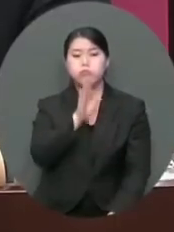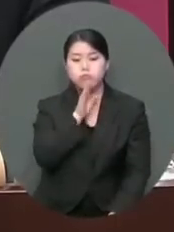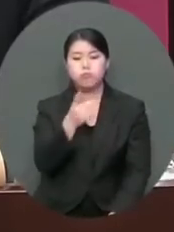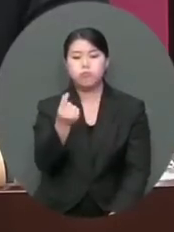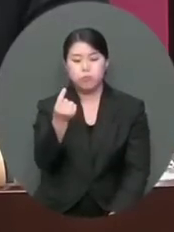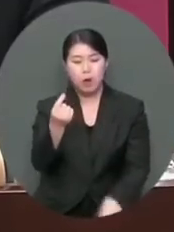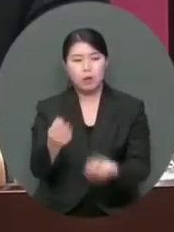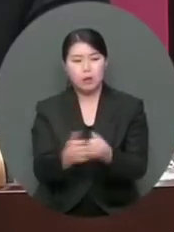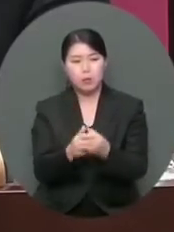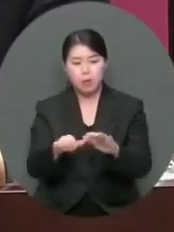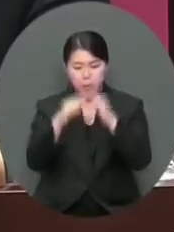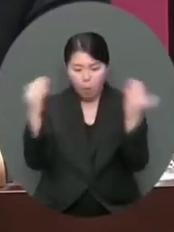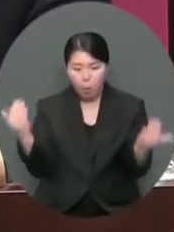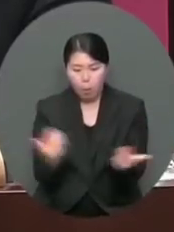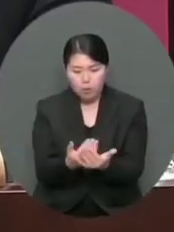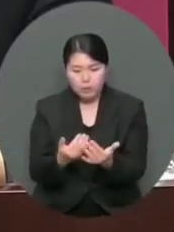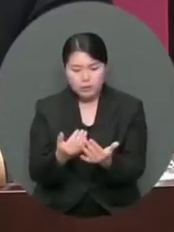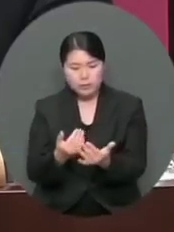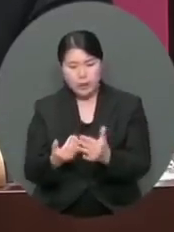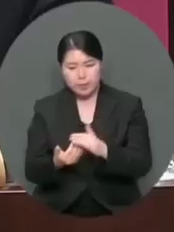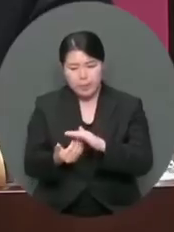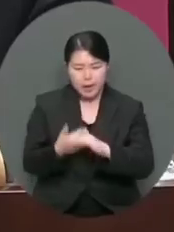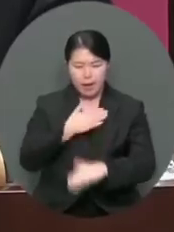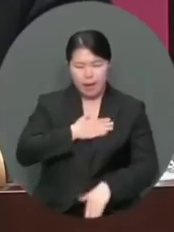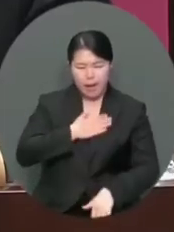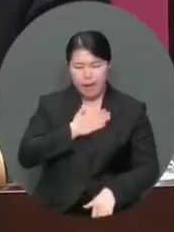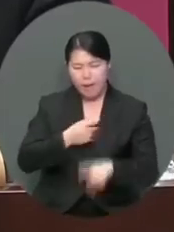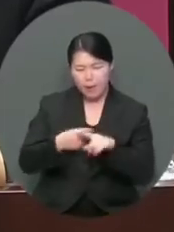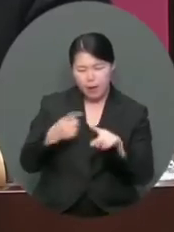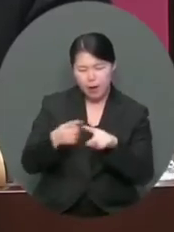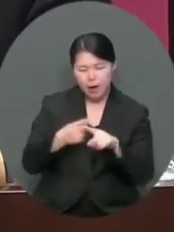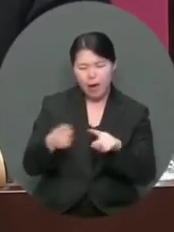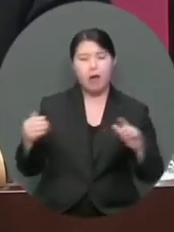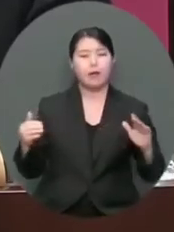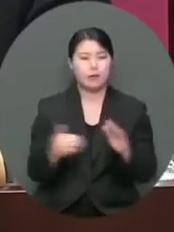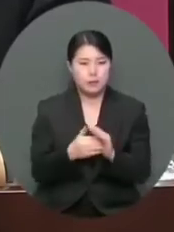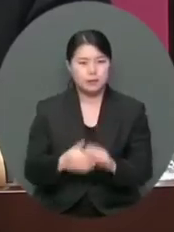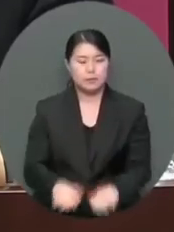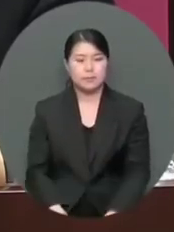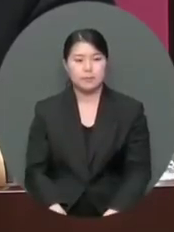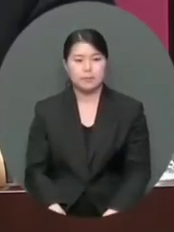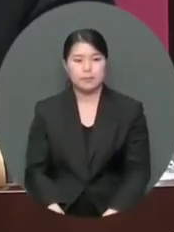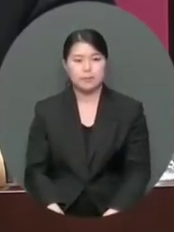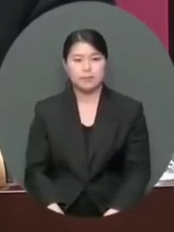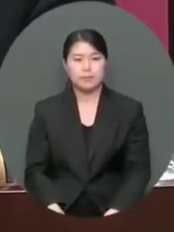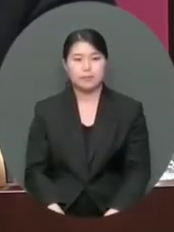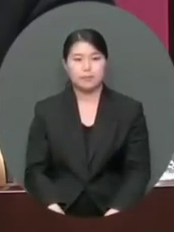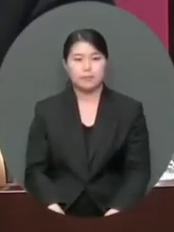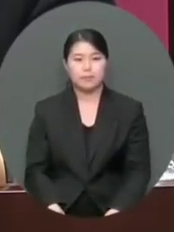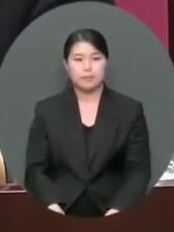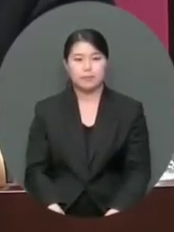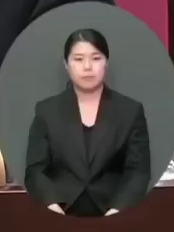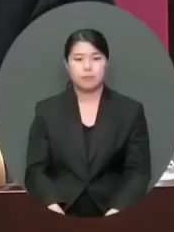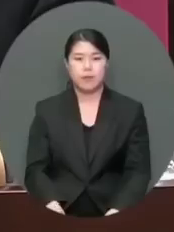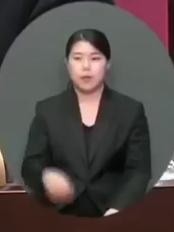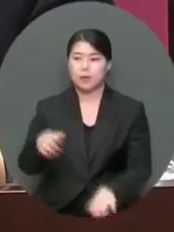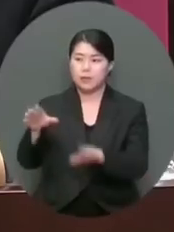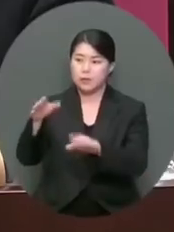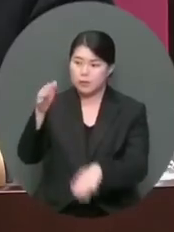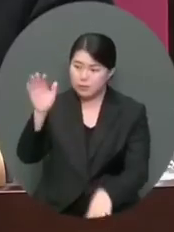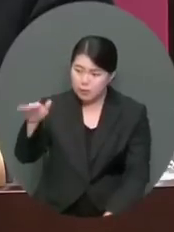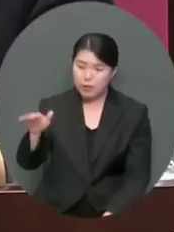것들을 과학자들이 다 예상해서 그 커브를 만든 겁니다. 그게 바로 세츄레이션 포인트입니다. 총리님,